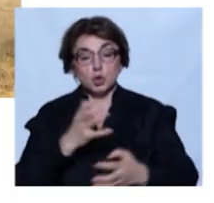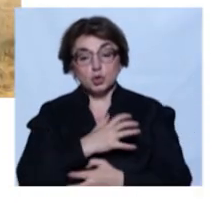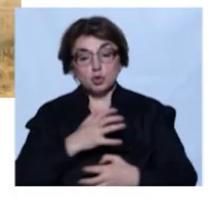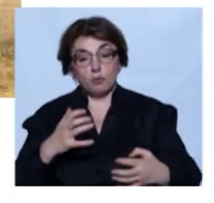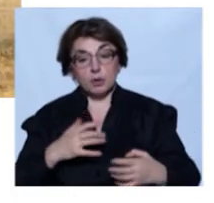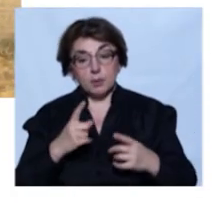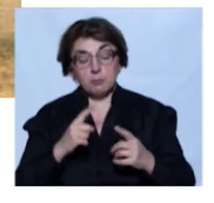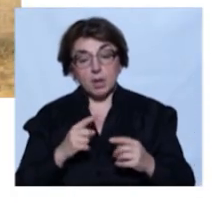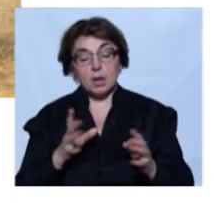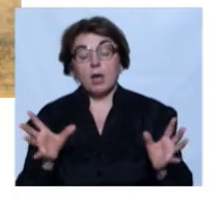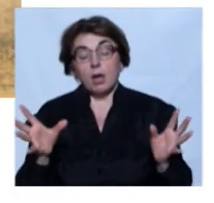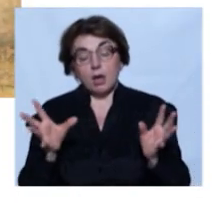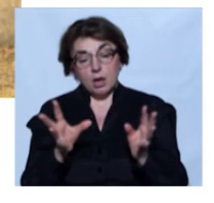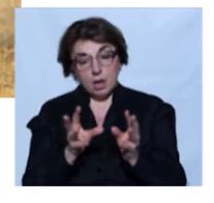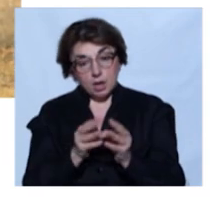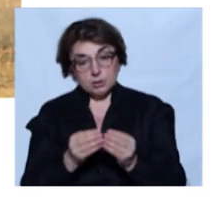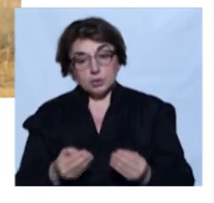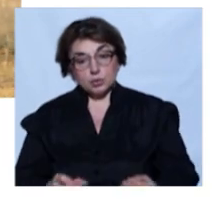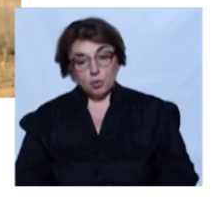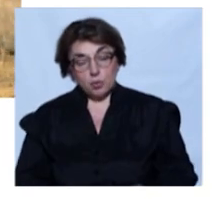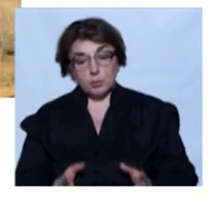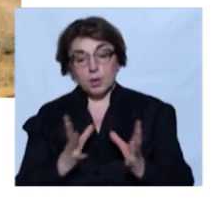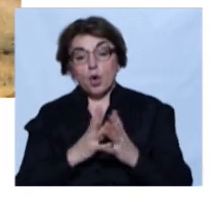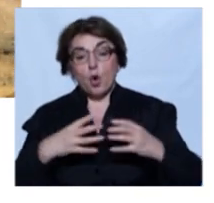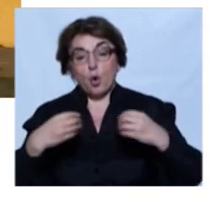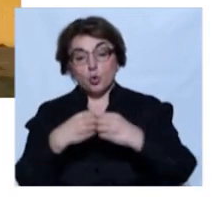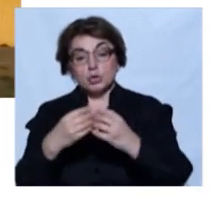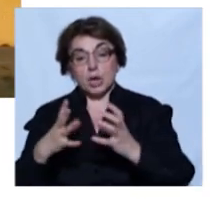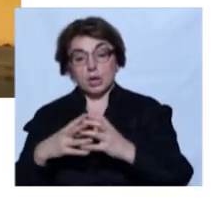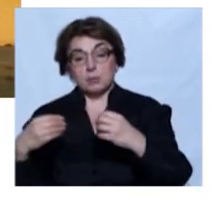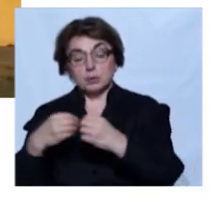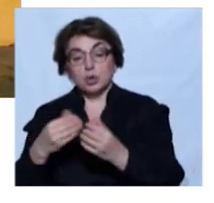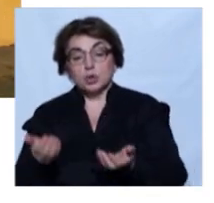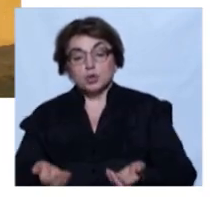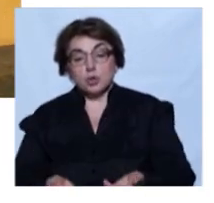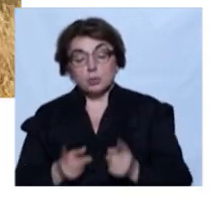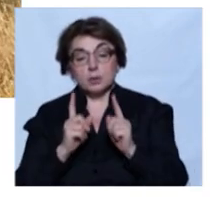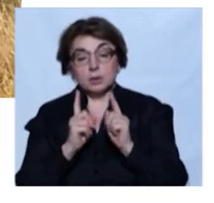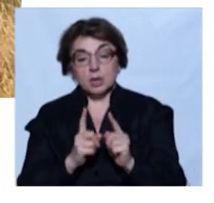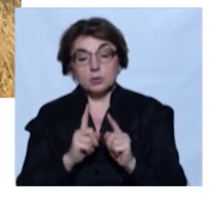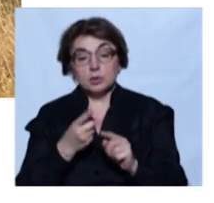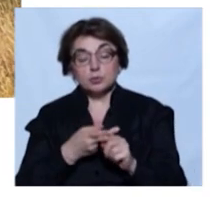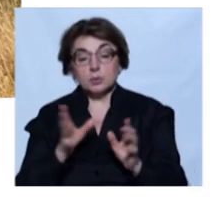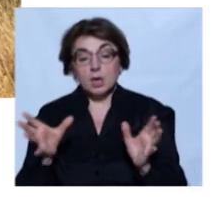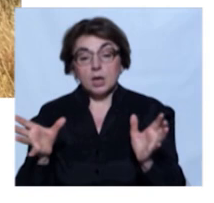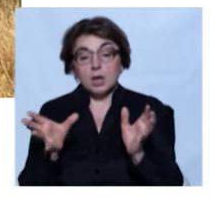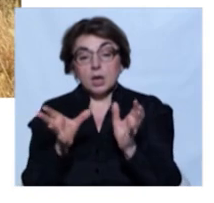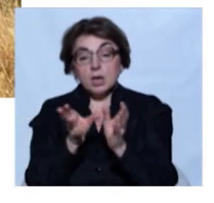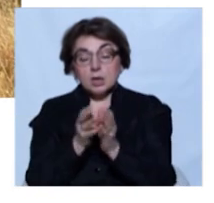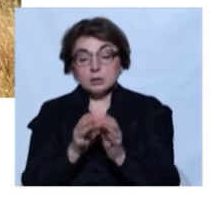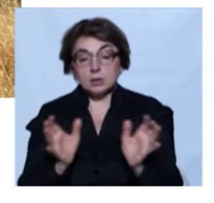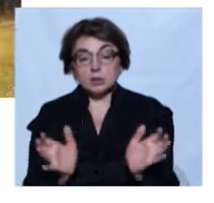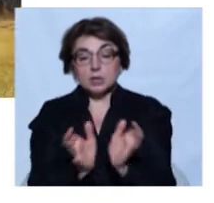მაინც ამჯობინებენ ერთად ცხოვრებას. ისინი ოჯახებად ცხოვრობენ. რატომ? იმიტომ, რომ ერთად იზრუნონ